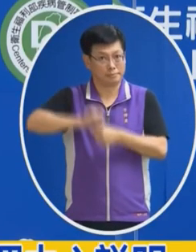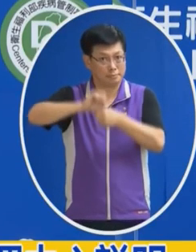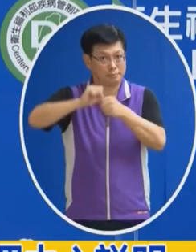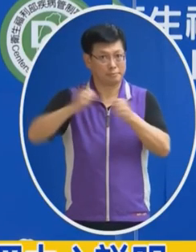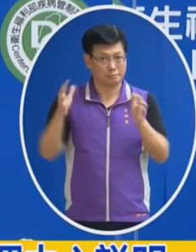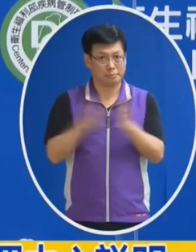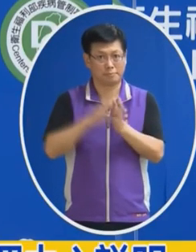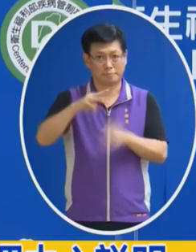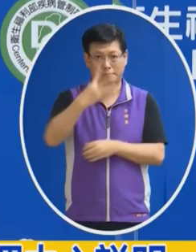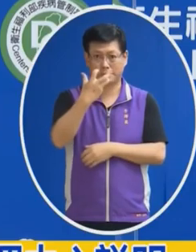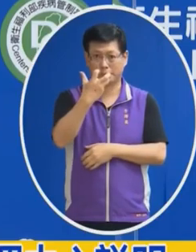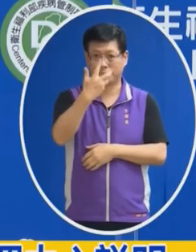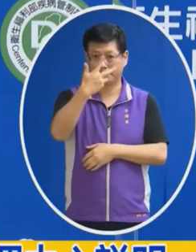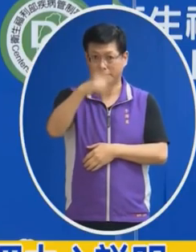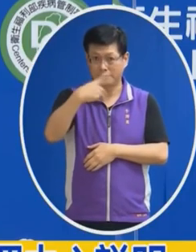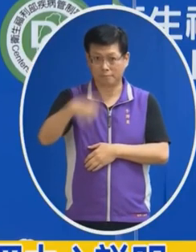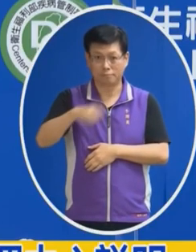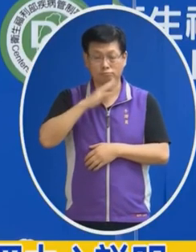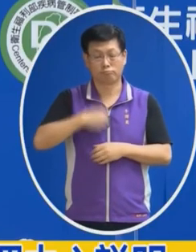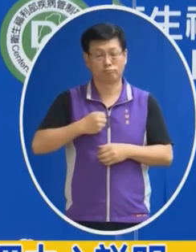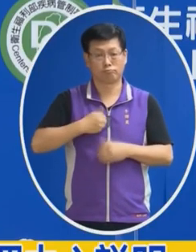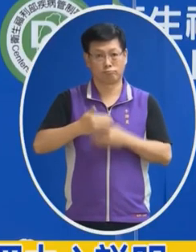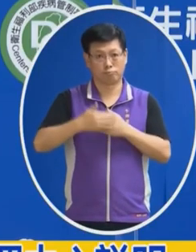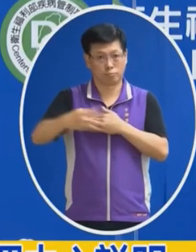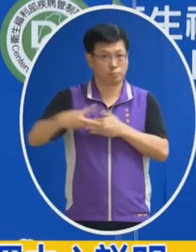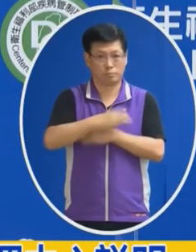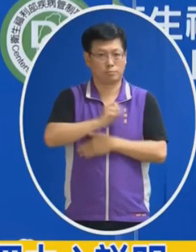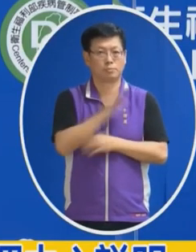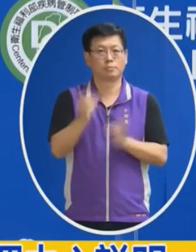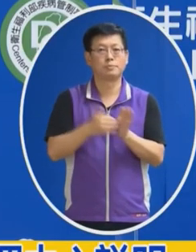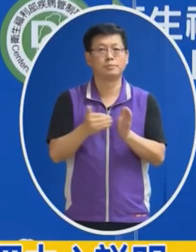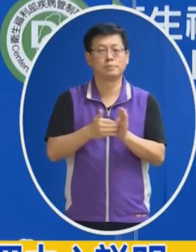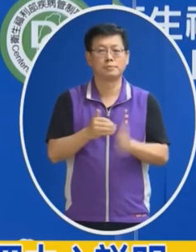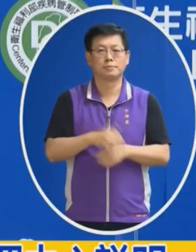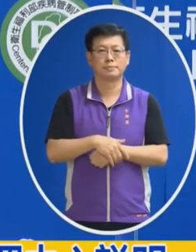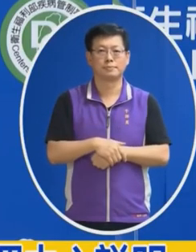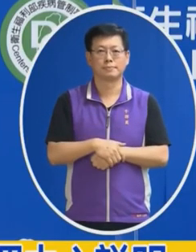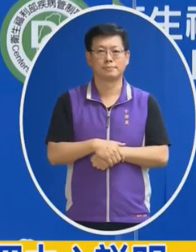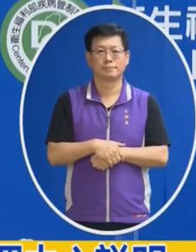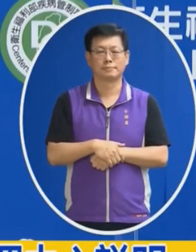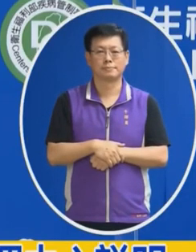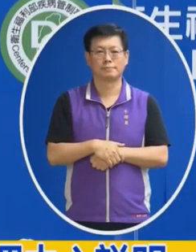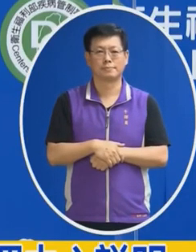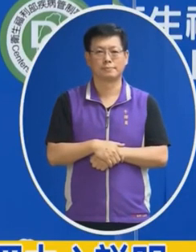计哈387人哈解除隔离，哦，那